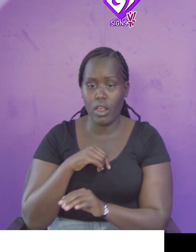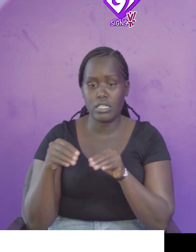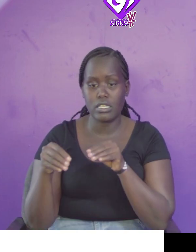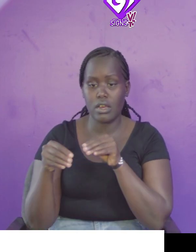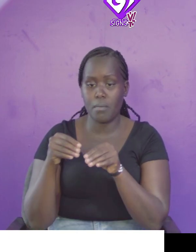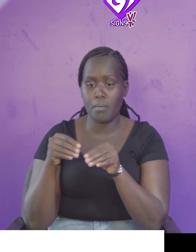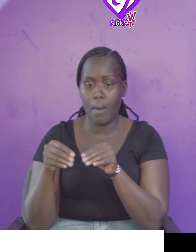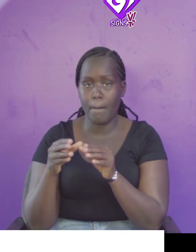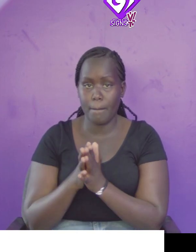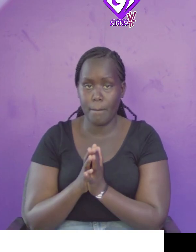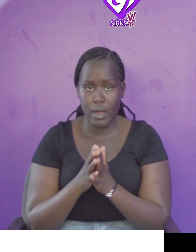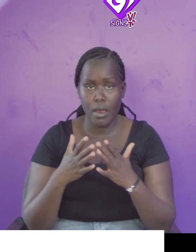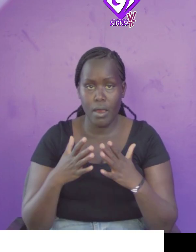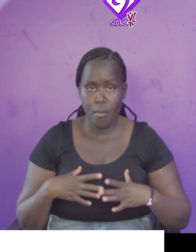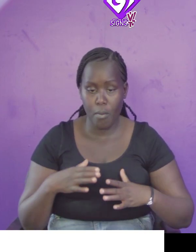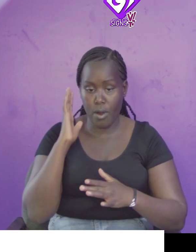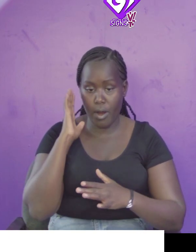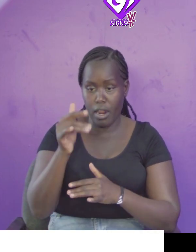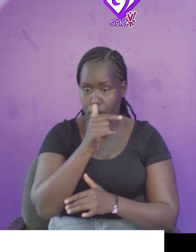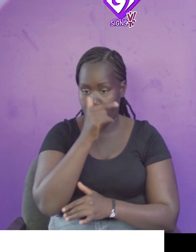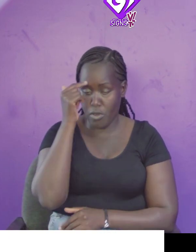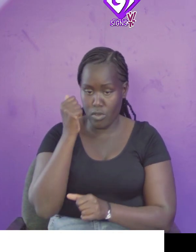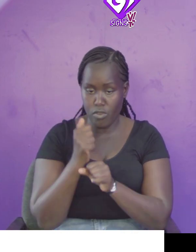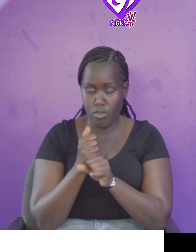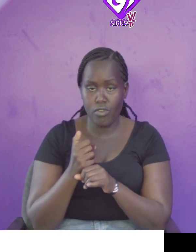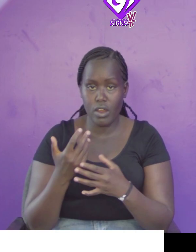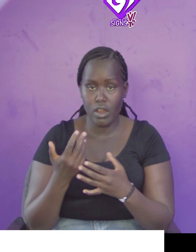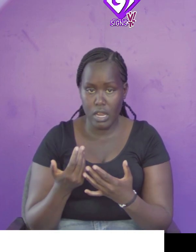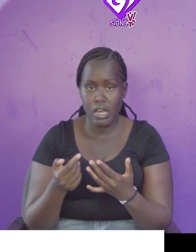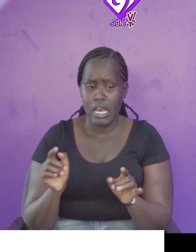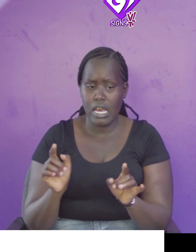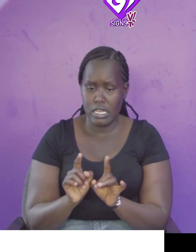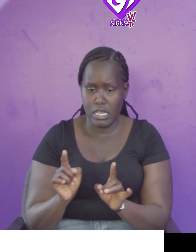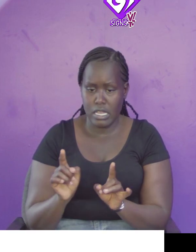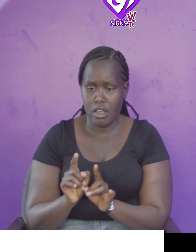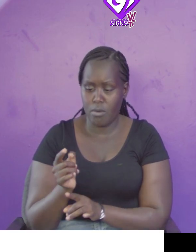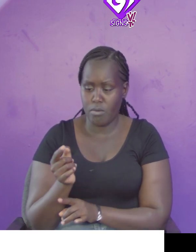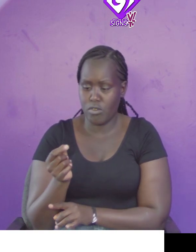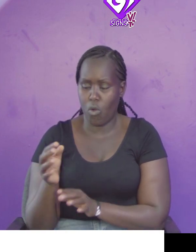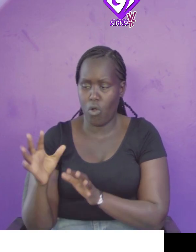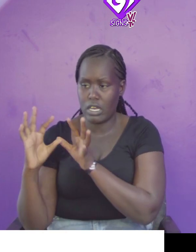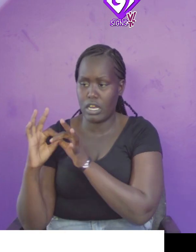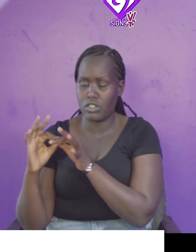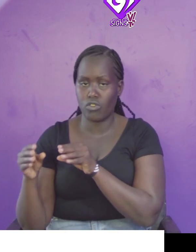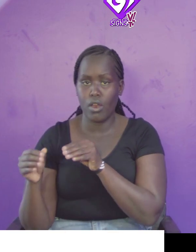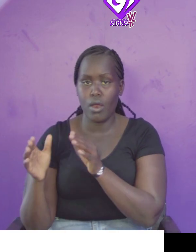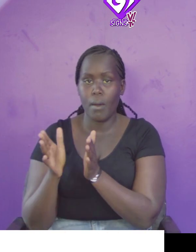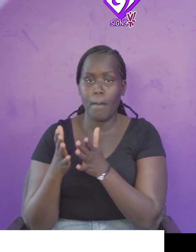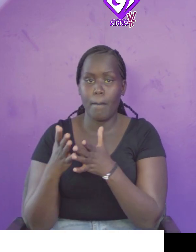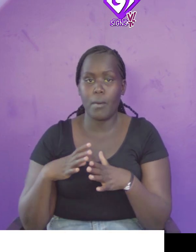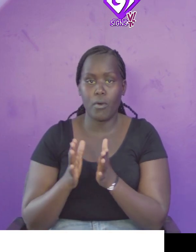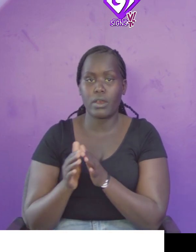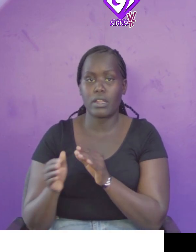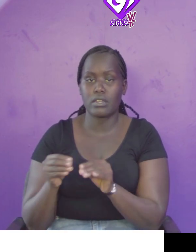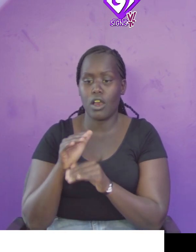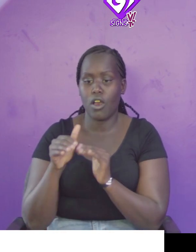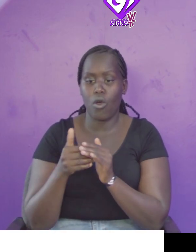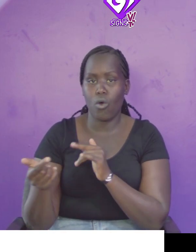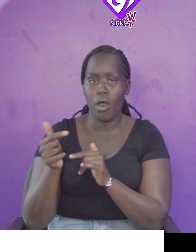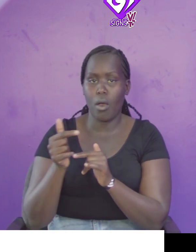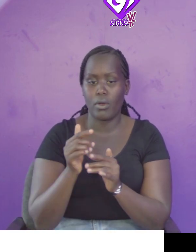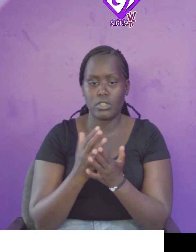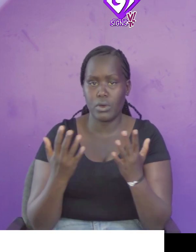kwa sababu tumeweza kufanyiwa kama a small mini culture walemavu, ambao kila mlemavu amekuja na bidhaa